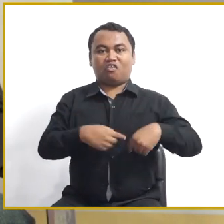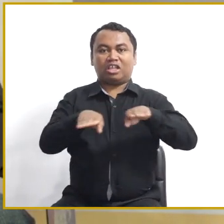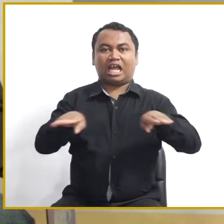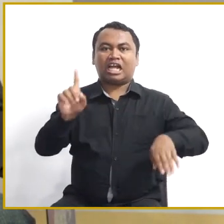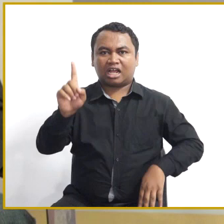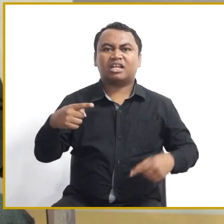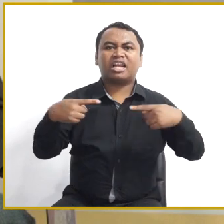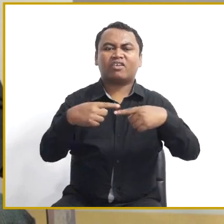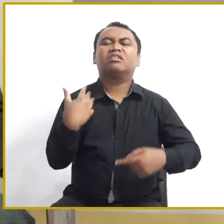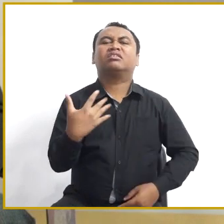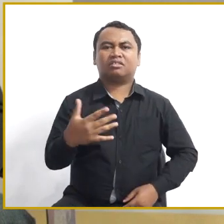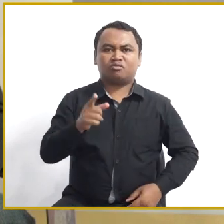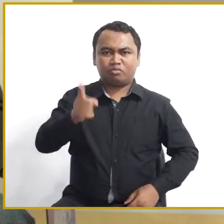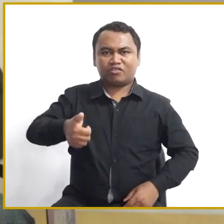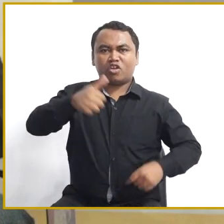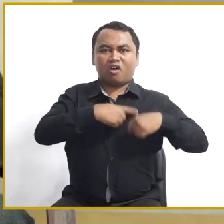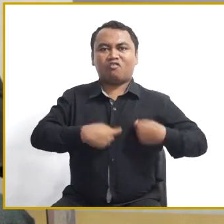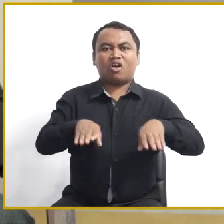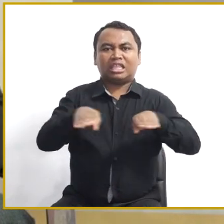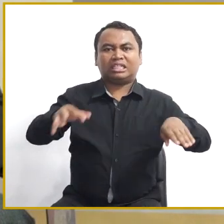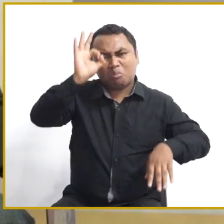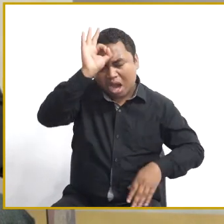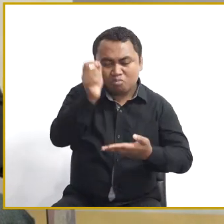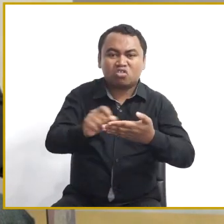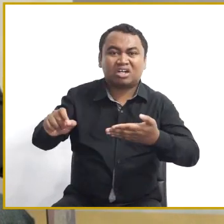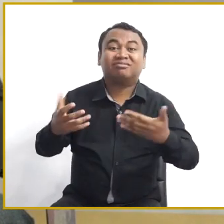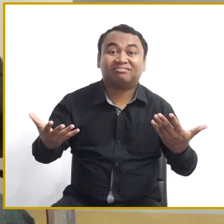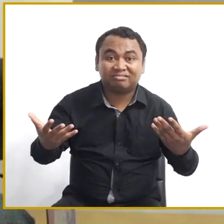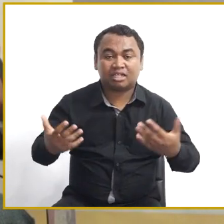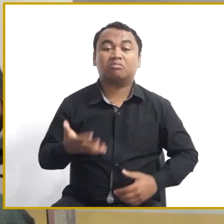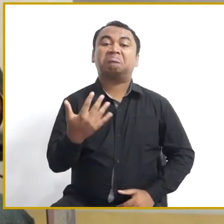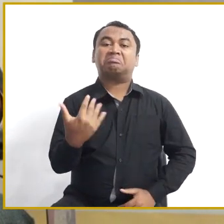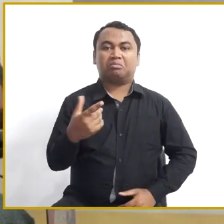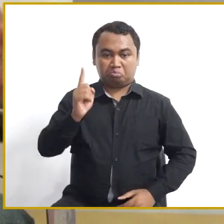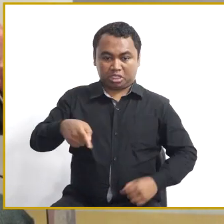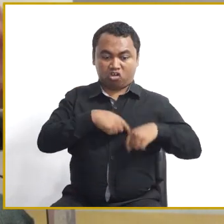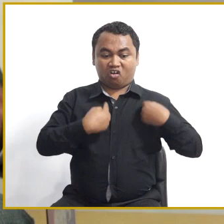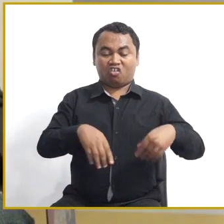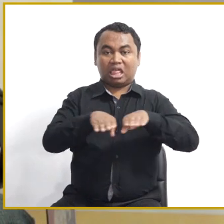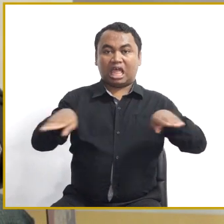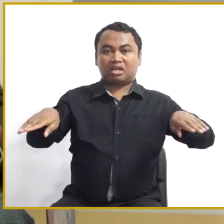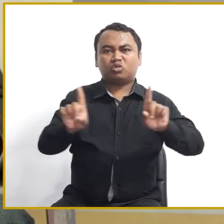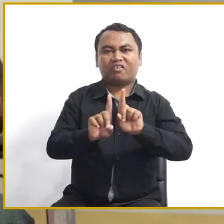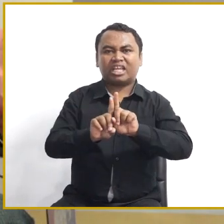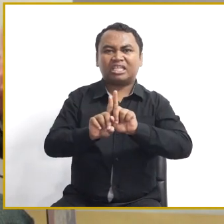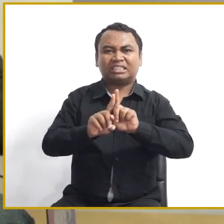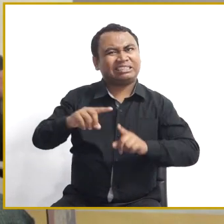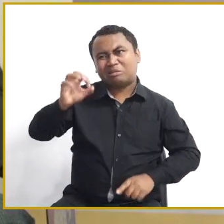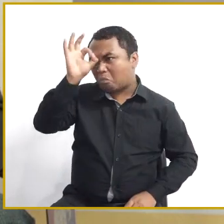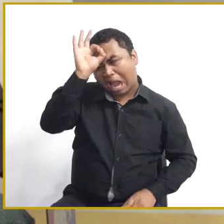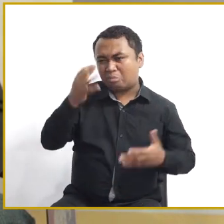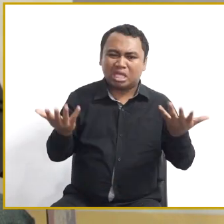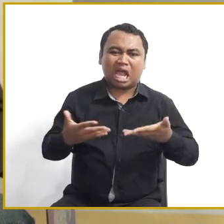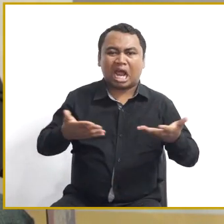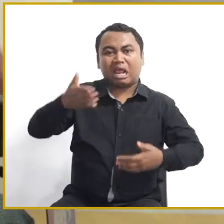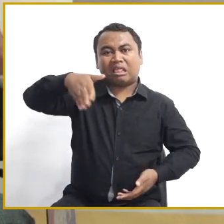misy président fokontany tsy mahay manoratra nahoana mbola misy fokontany tsy afaka mitazona akory a nyresaka hoe acte état